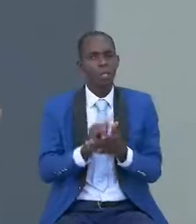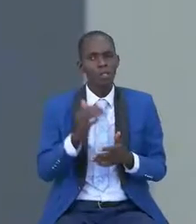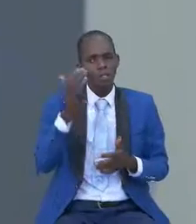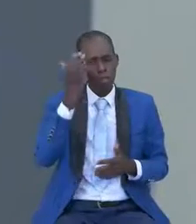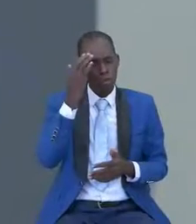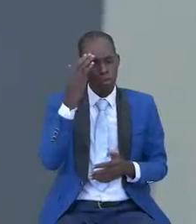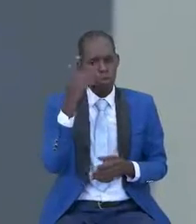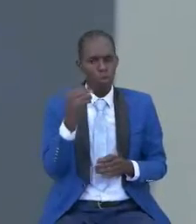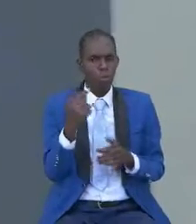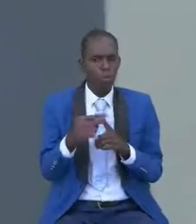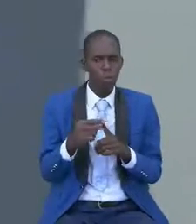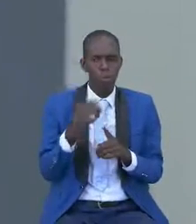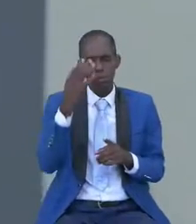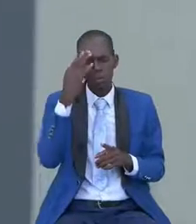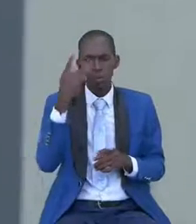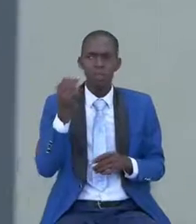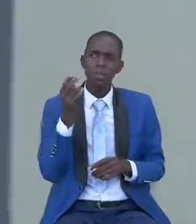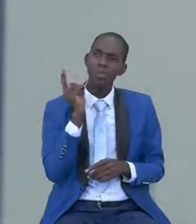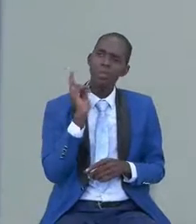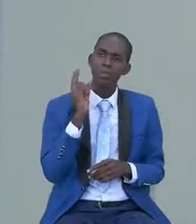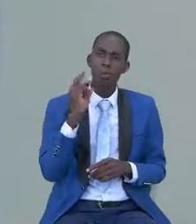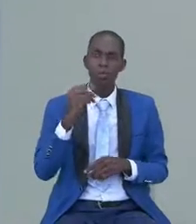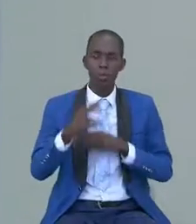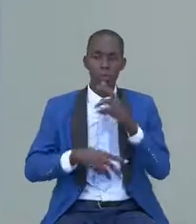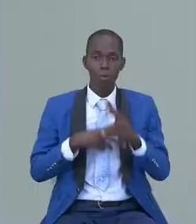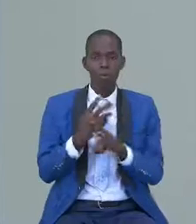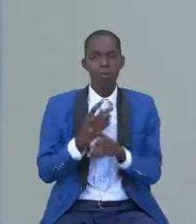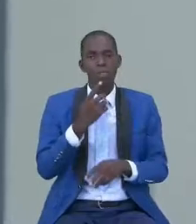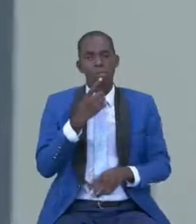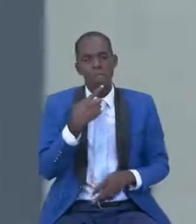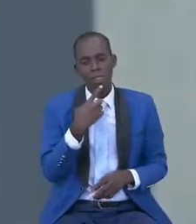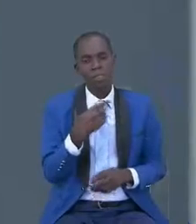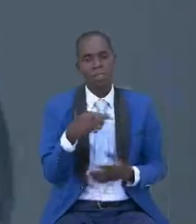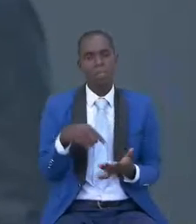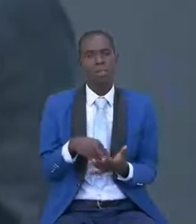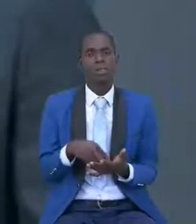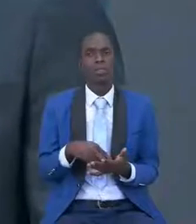qui connaissent l'histoire du monde, ils ont dit,